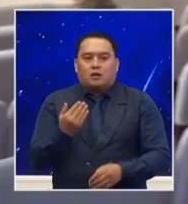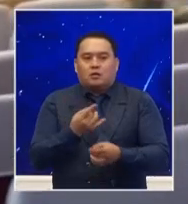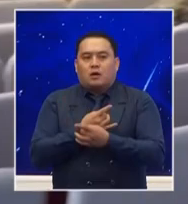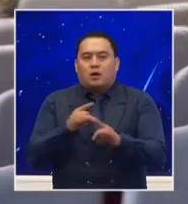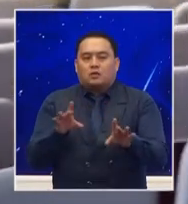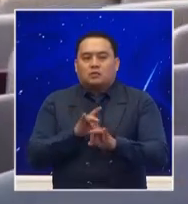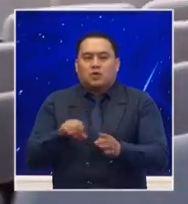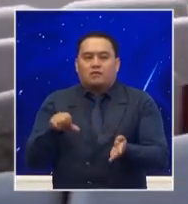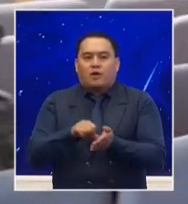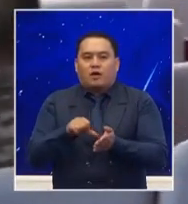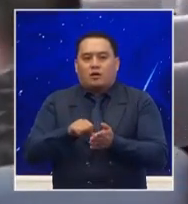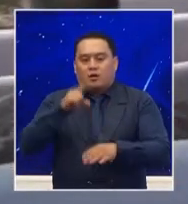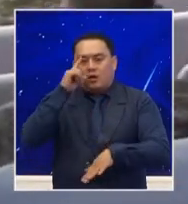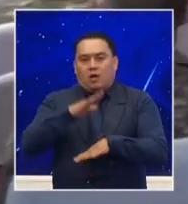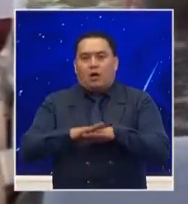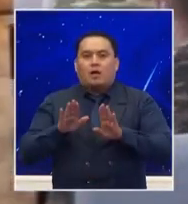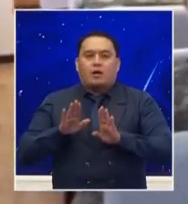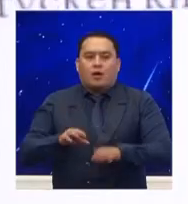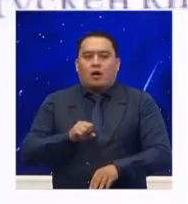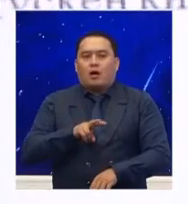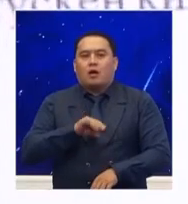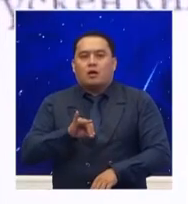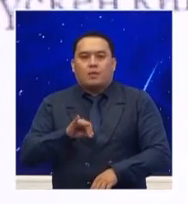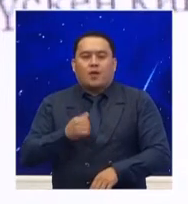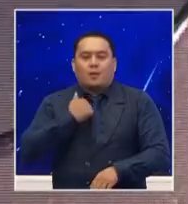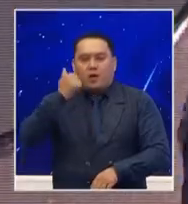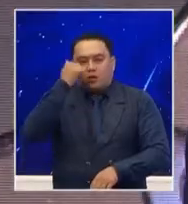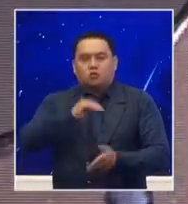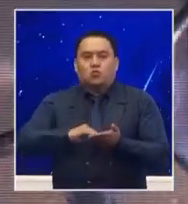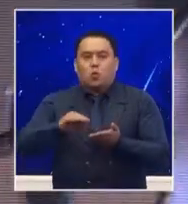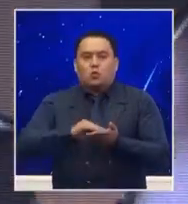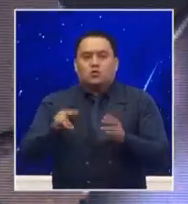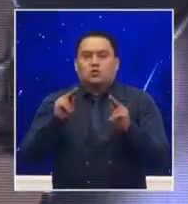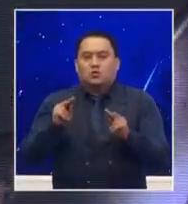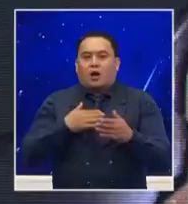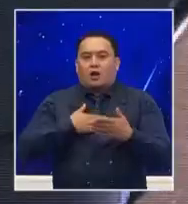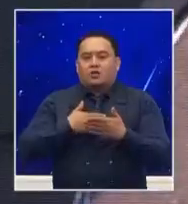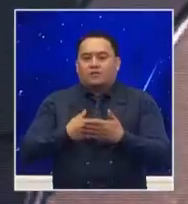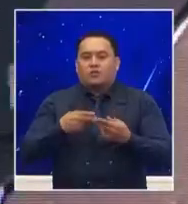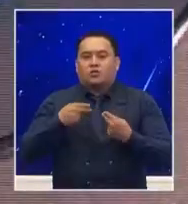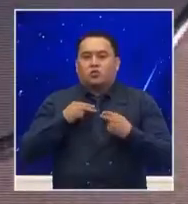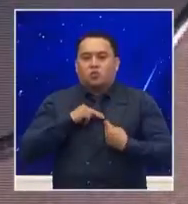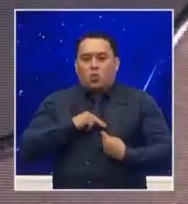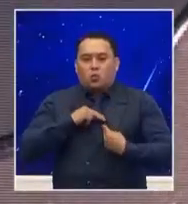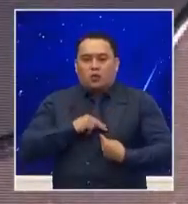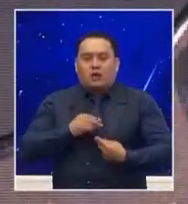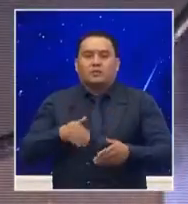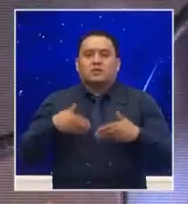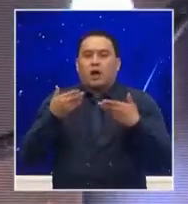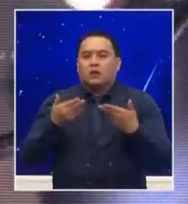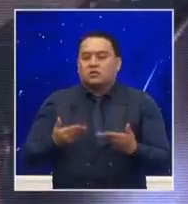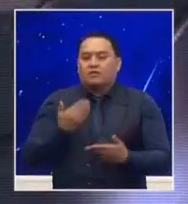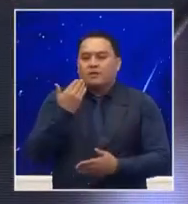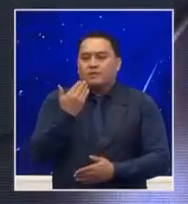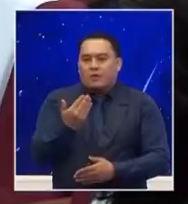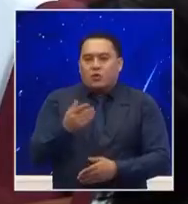своем выступлении заместитель акима области Рустам Али. Он поблагодарил журналистов за честный и объективный труд, отметив, что именно представители средств